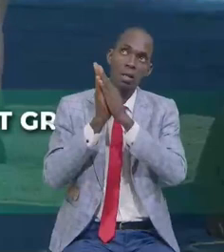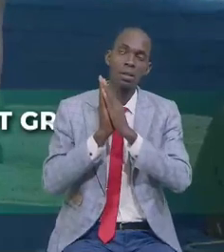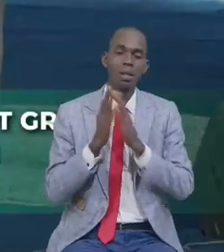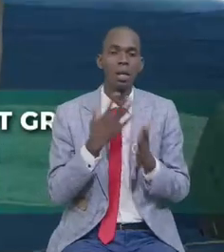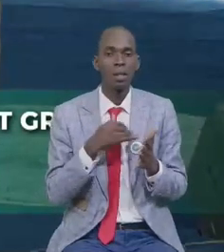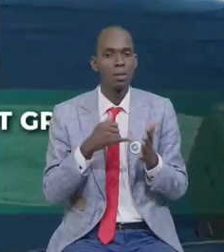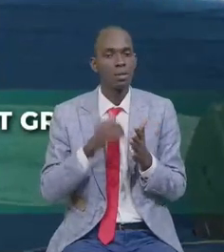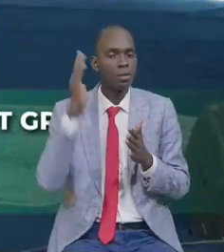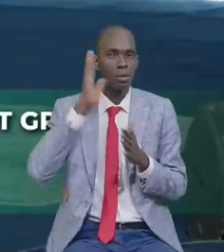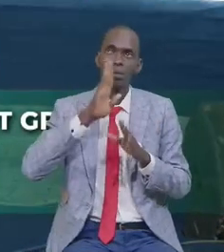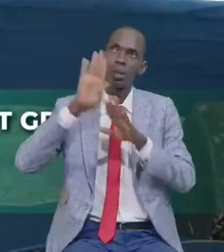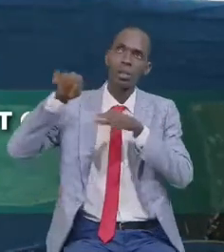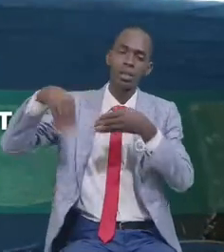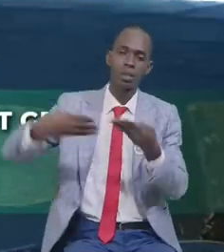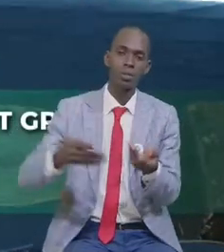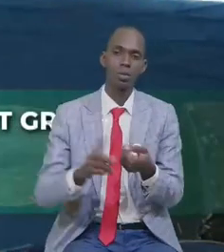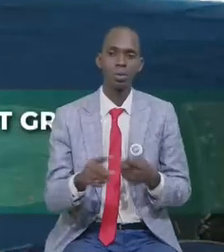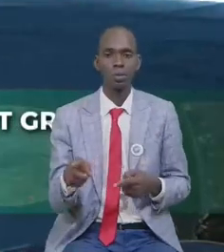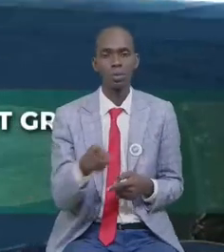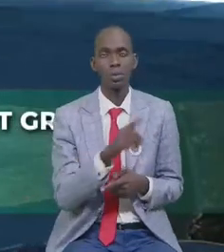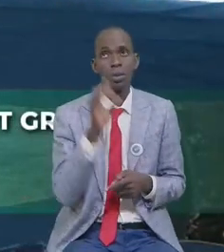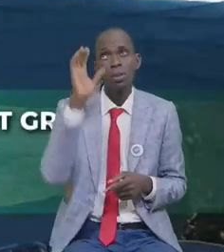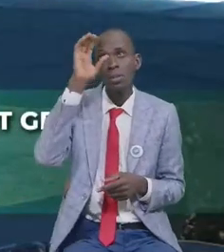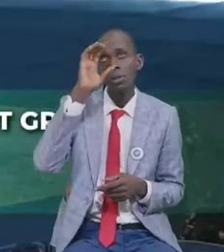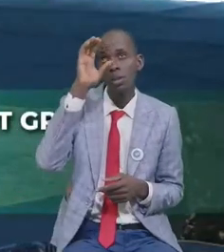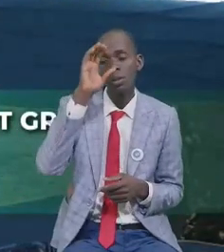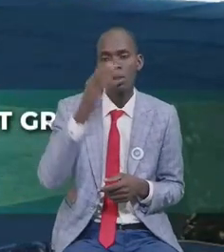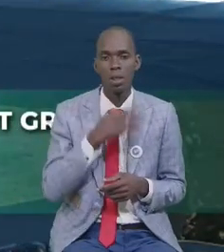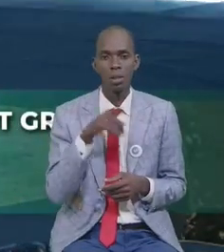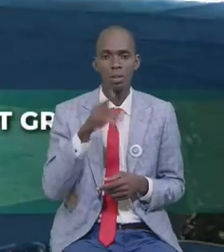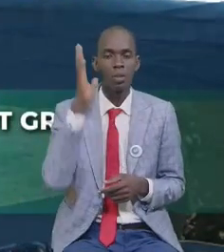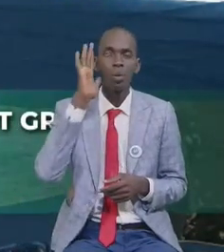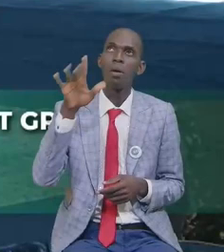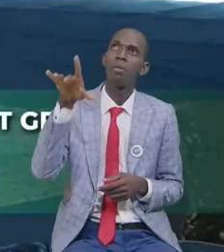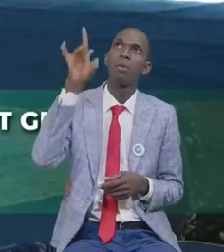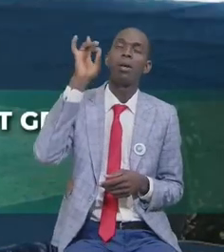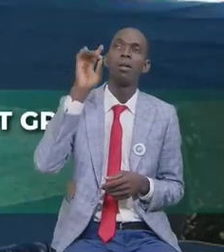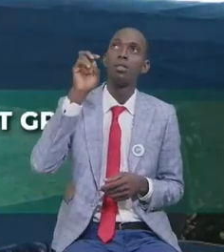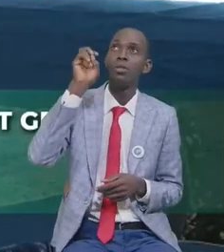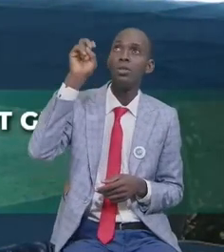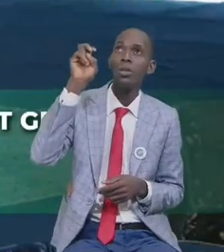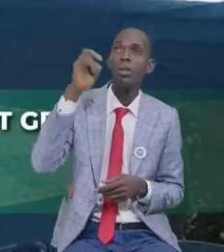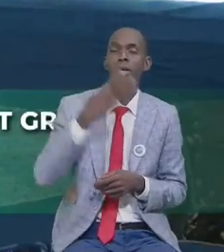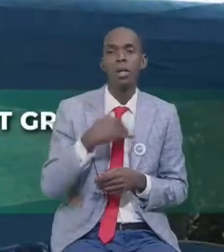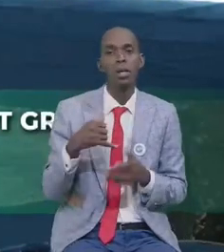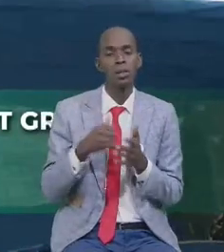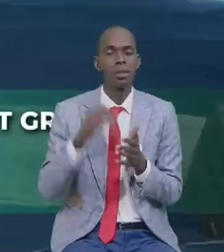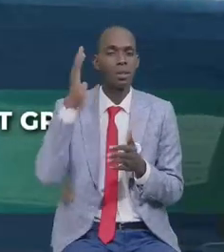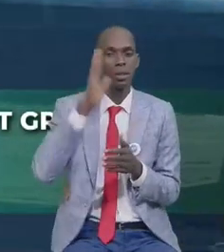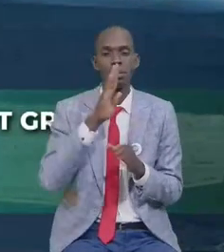l'on vous donnera. Cherchez et vous trouverez. Frappez et l'on vous